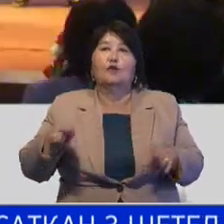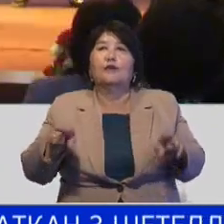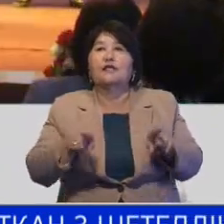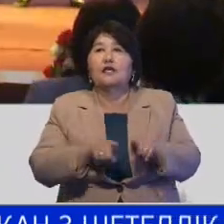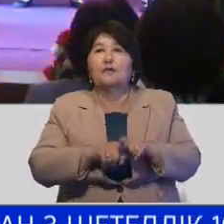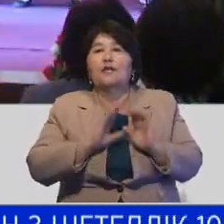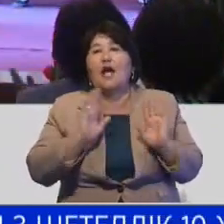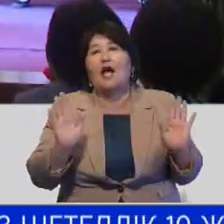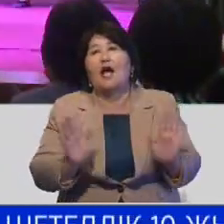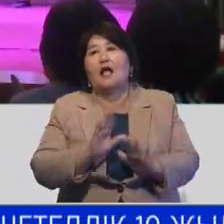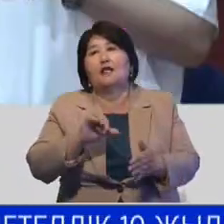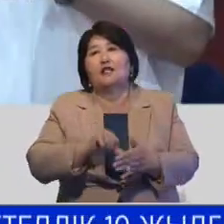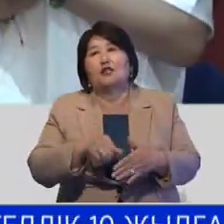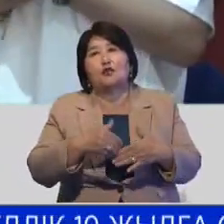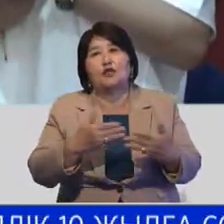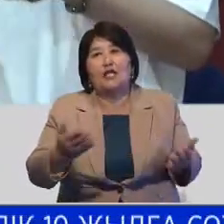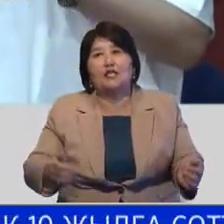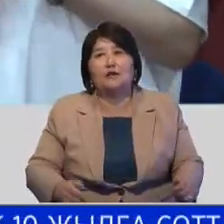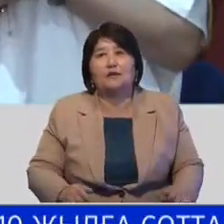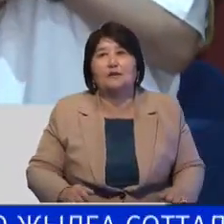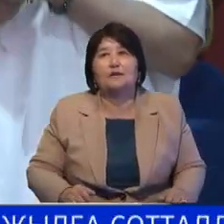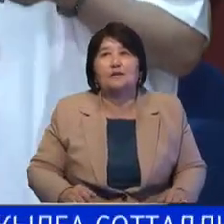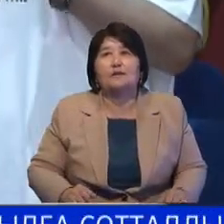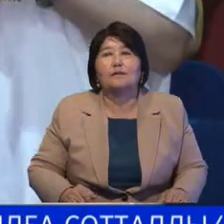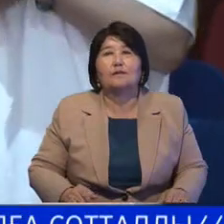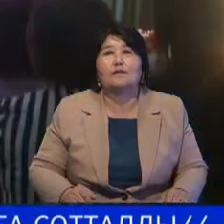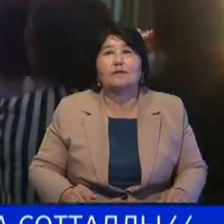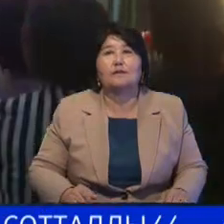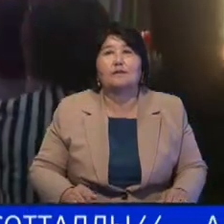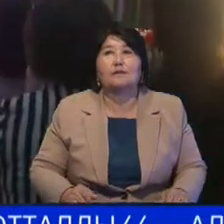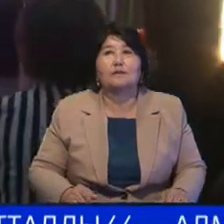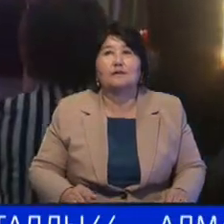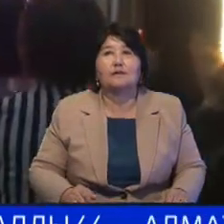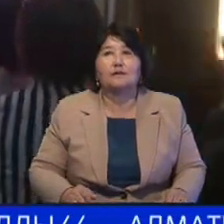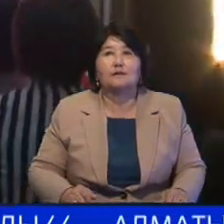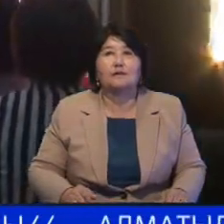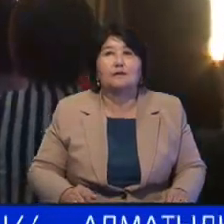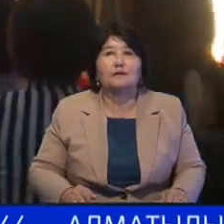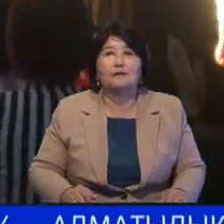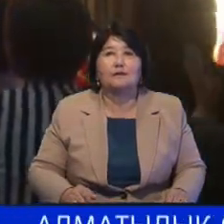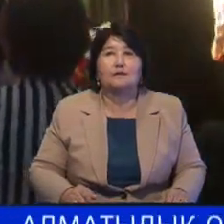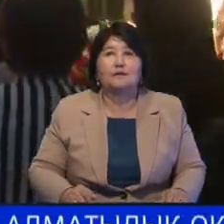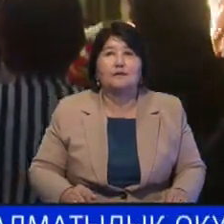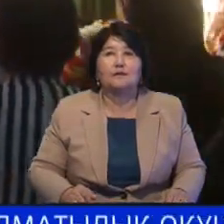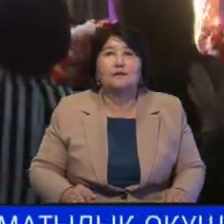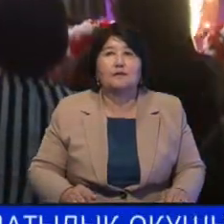бірге әннен шашу шашты. Елдос Асан, Санжар Мансур, Дархан Тоқсейт, Қызылорда телеарнасы, Жалағаш ауданынан.